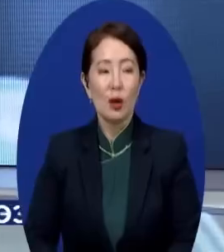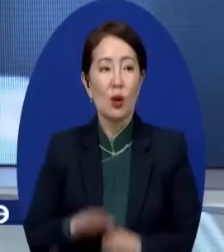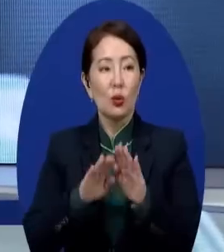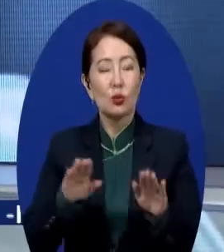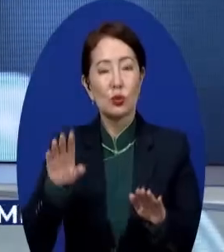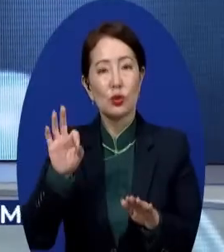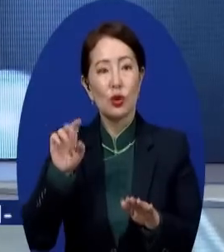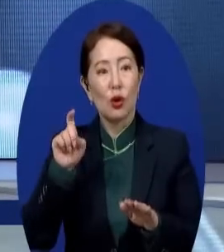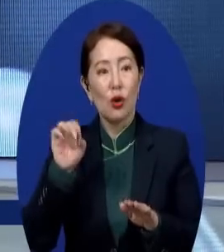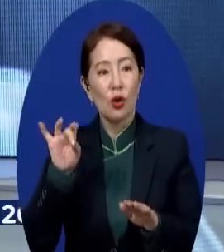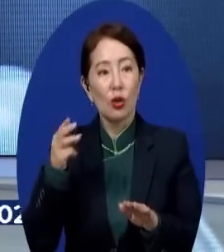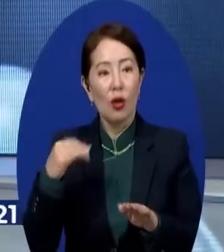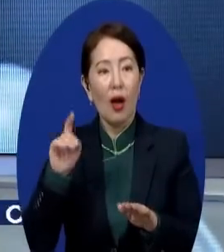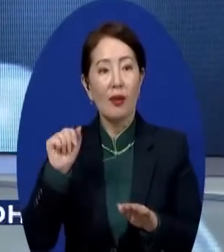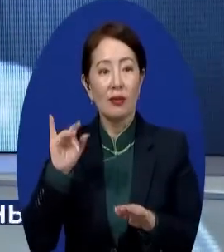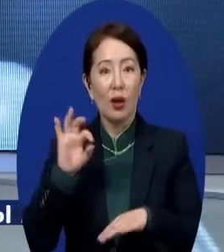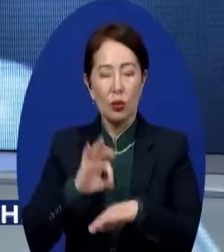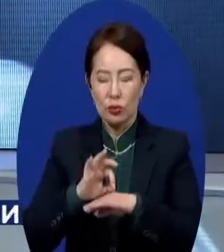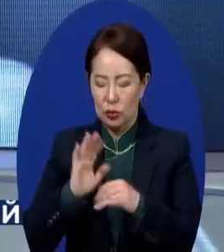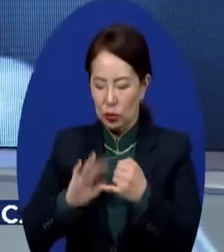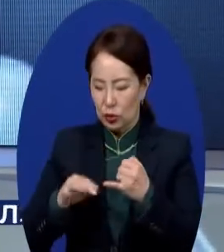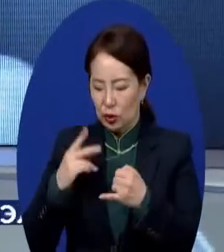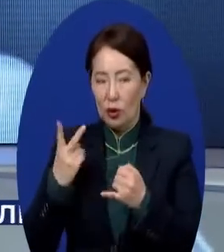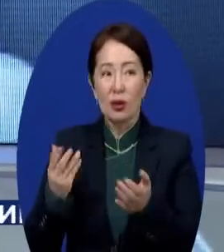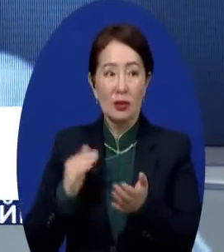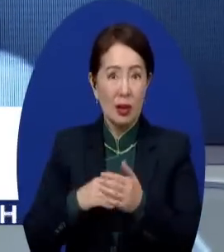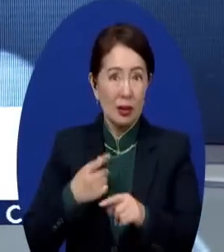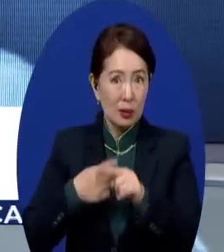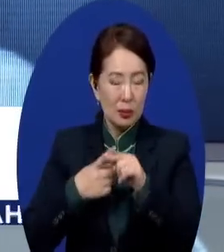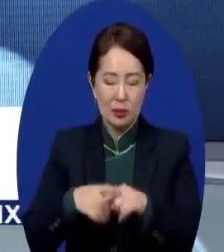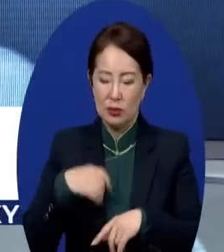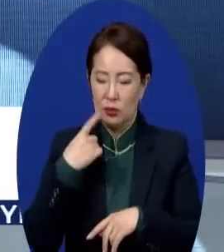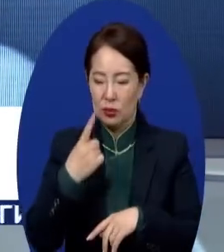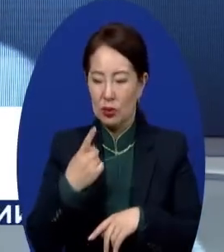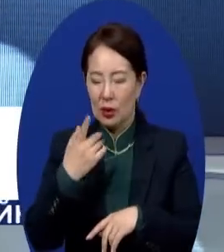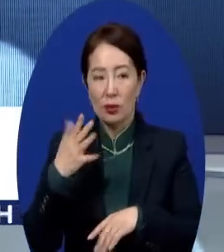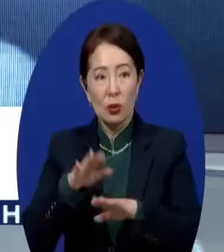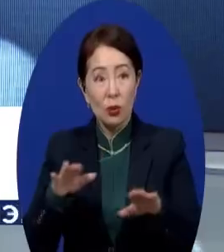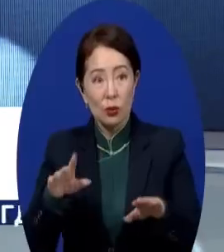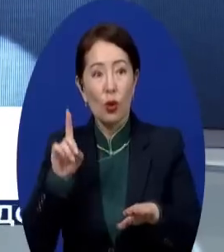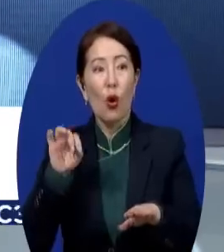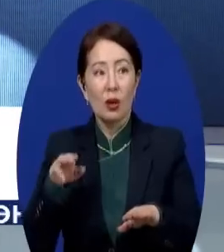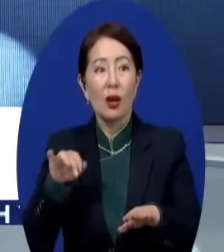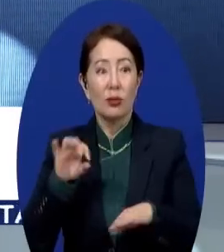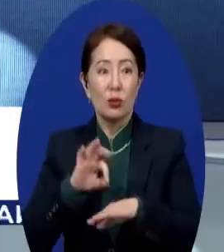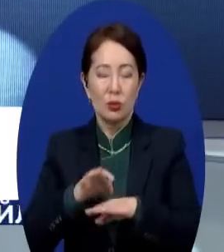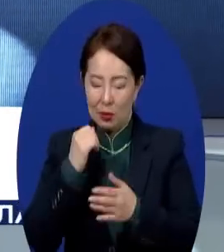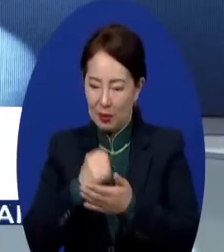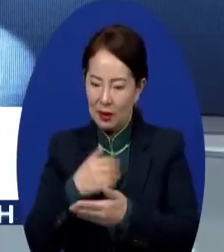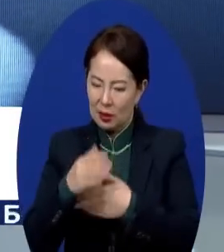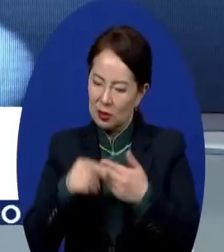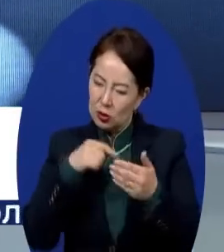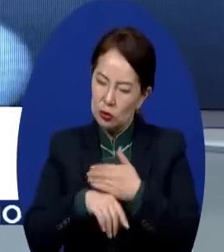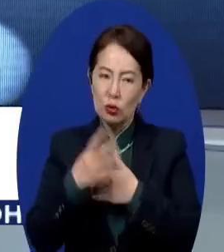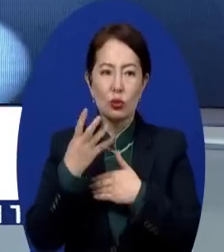тавдрын өвчлөл сүүлийн 10 жилд 2 дахин нэмэгдсэн байна. Өнгөрсөн онд 115 хүүхэд хор тавдраар өвчлөсөн болох нь батлагдсан. За үүний 40 орчим хувь нь цусны